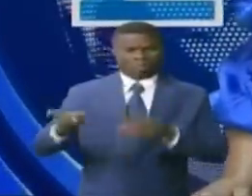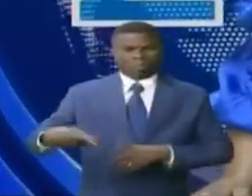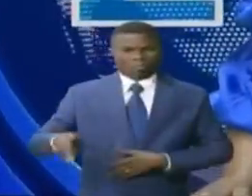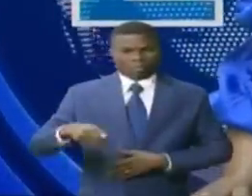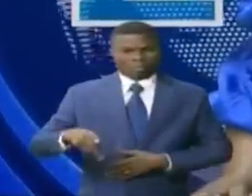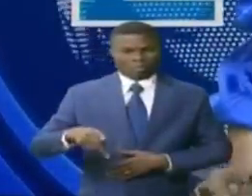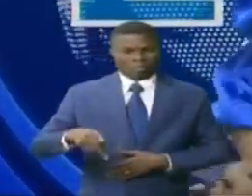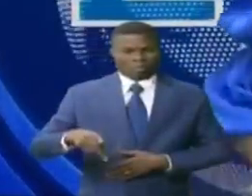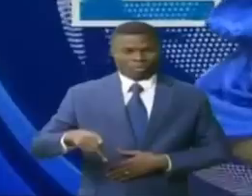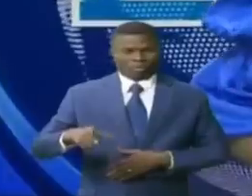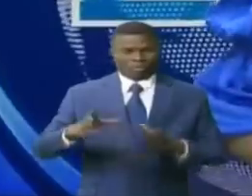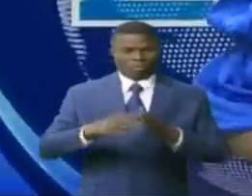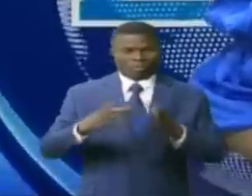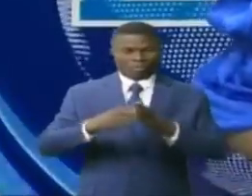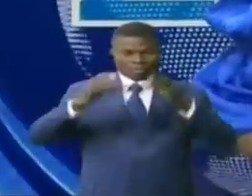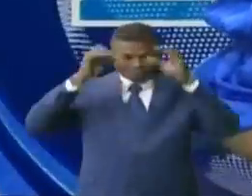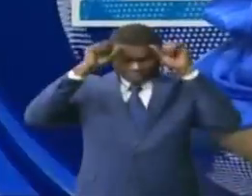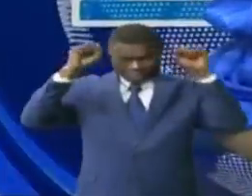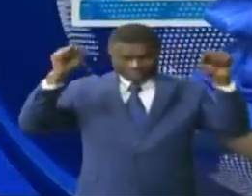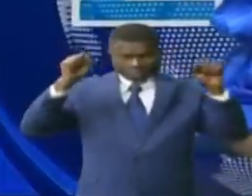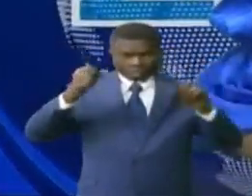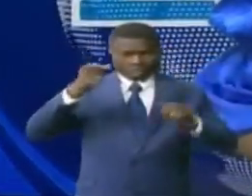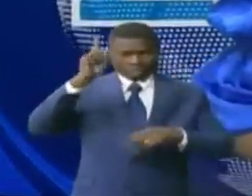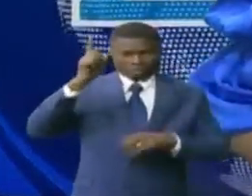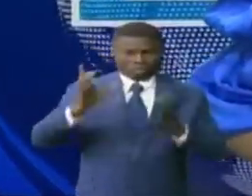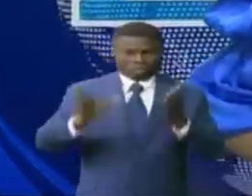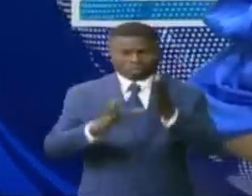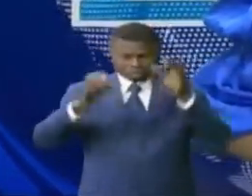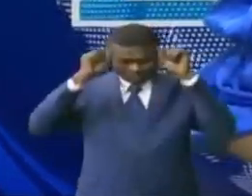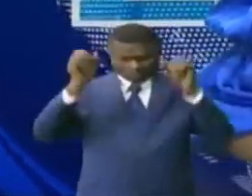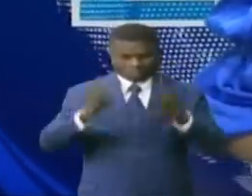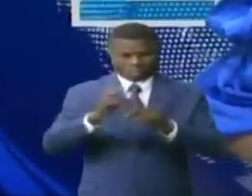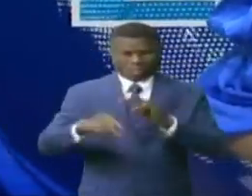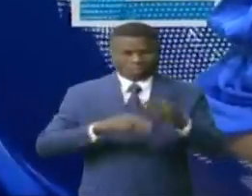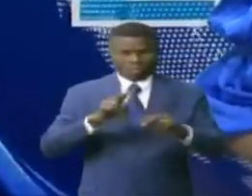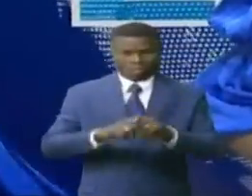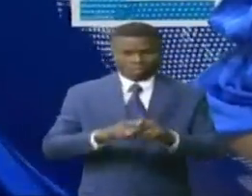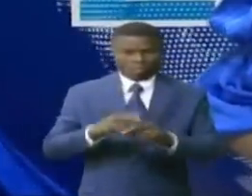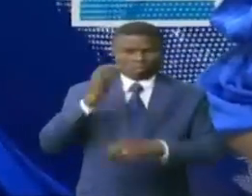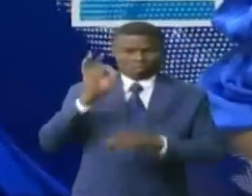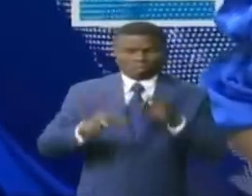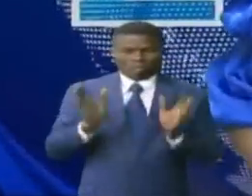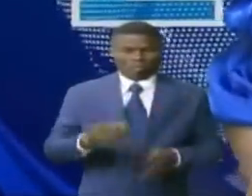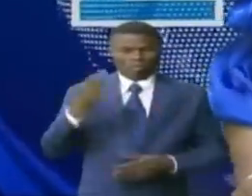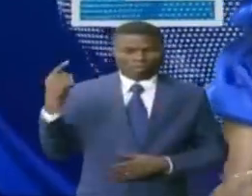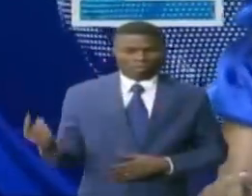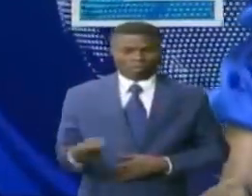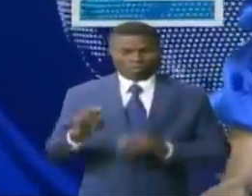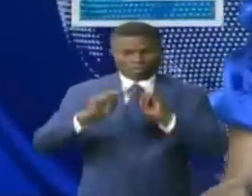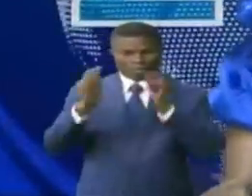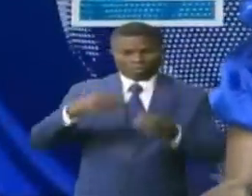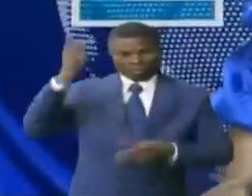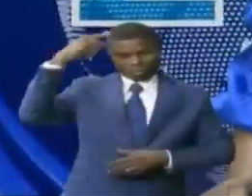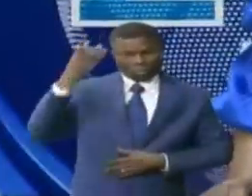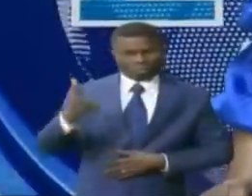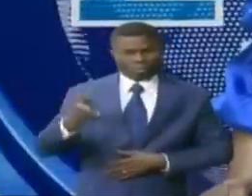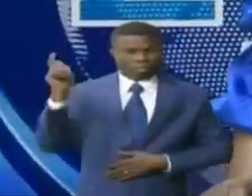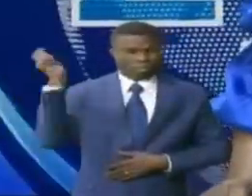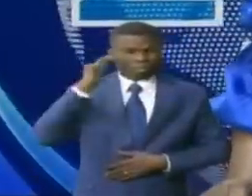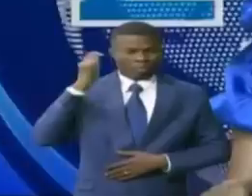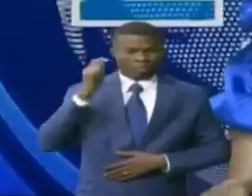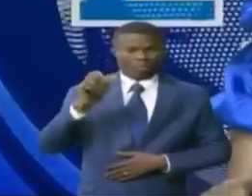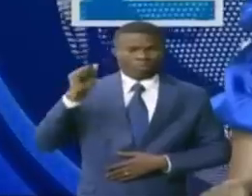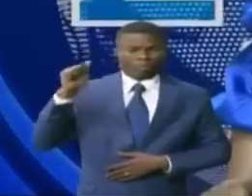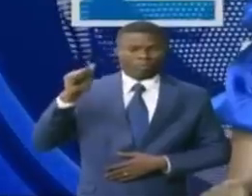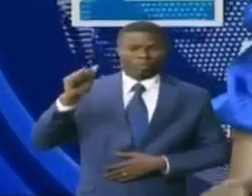province par le président, le premier vice-président de l'Assemblée nationale et secrétaire permanent de cette plateforme, le professeur